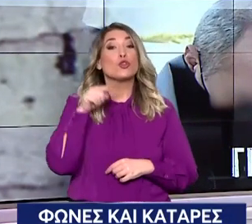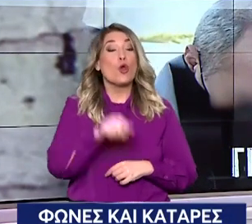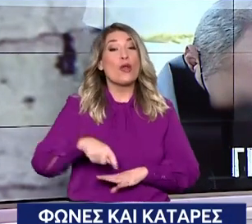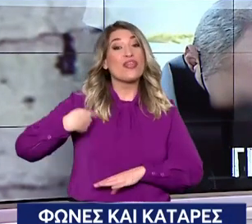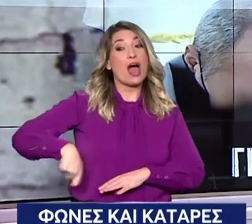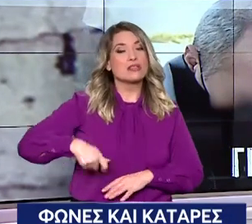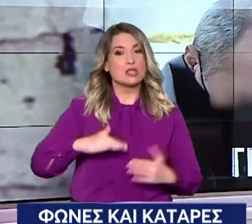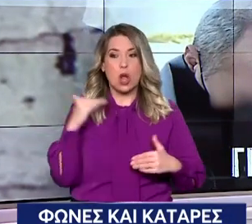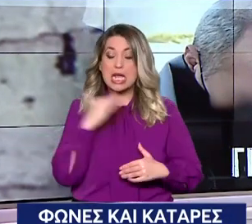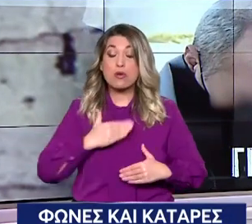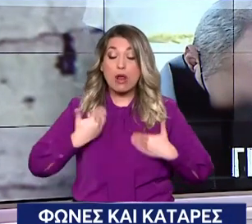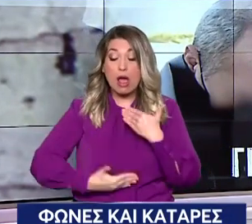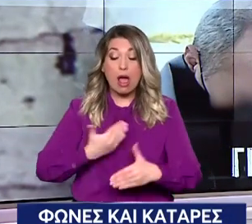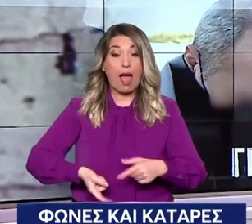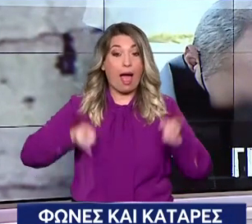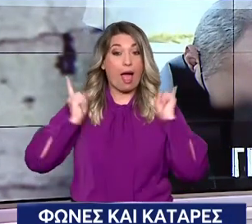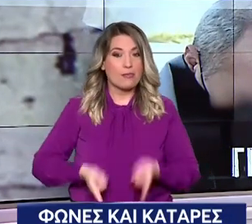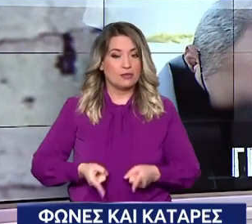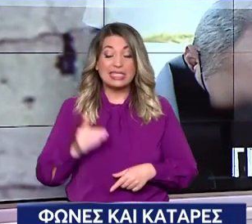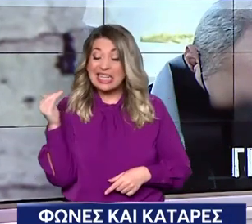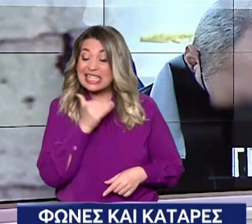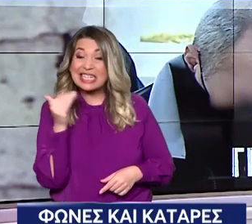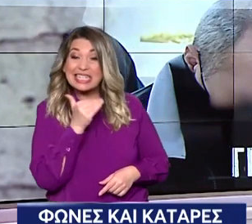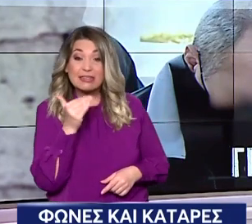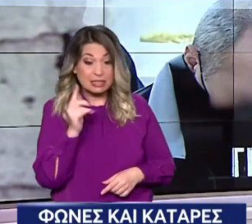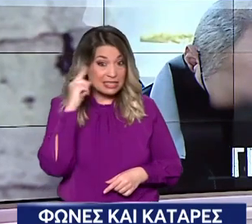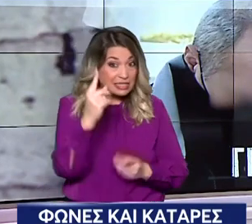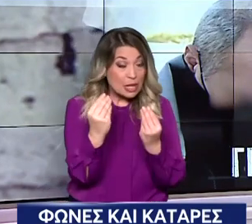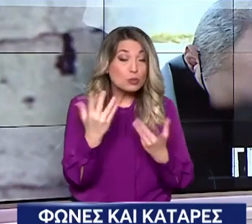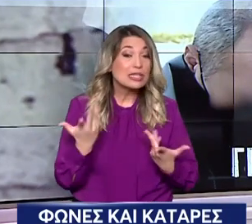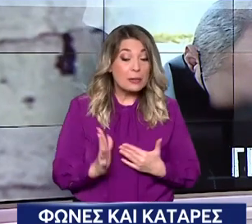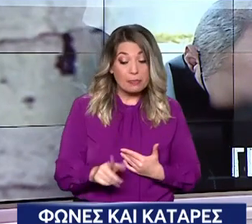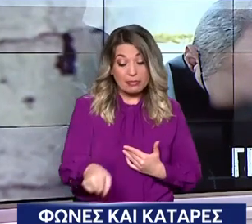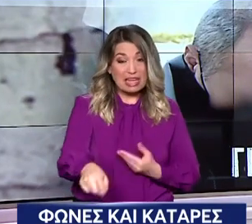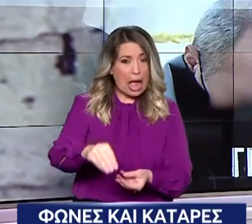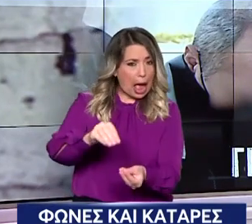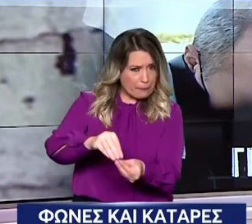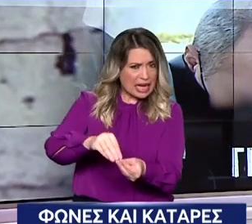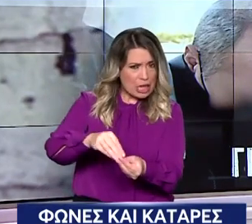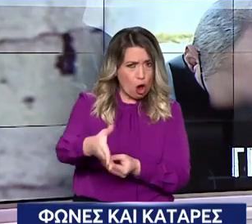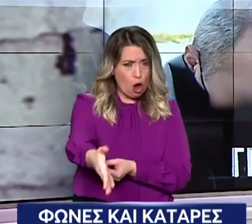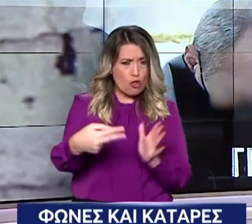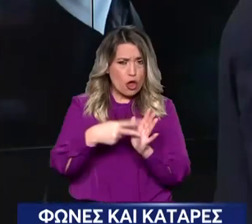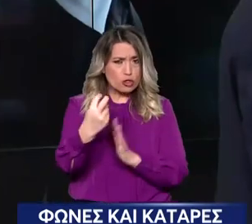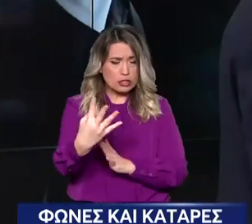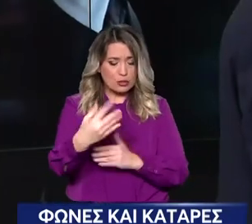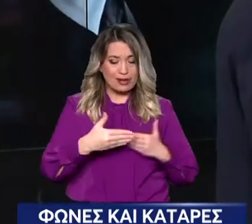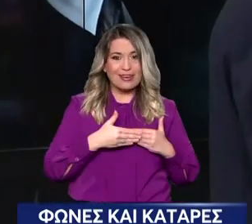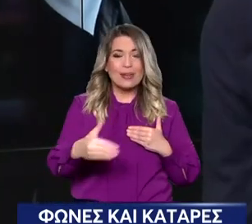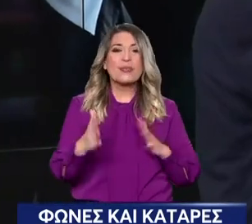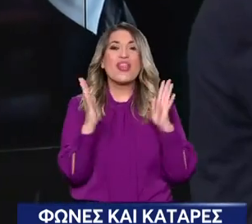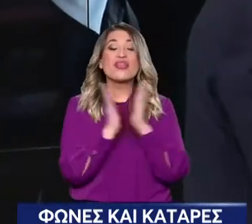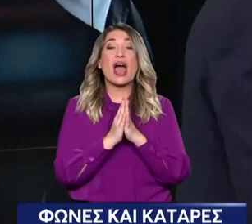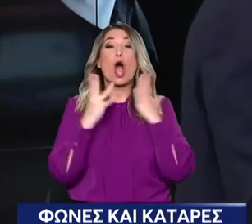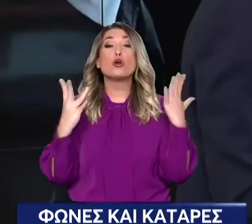γιατί τον απρίλη φίλες και φίλοι τον απρίλη σε τρεις 3,5 μήνες από τώρα λήγει το 18μηνο αν